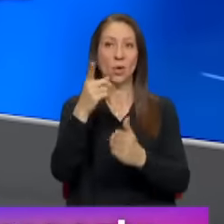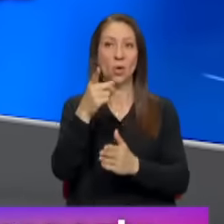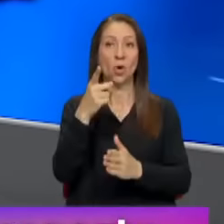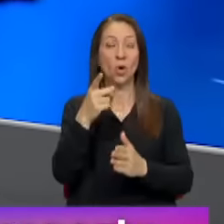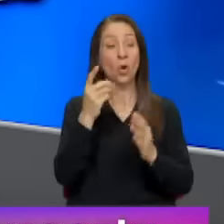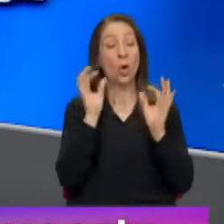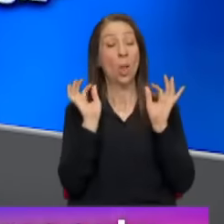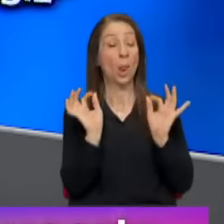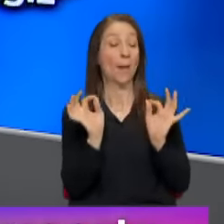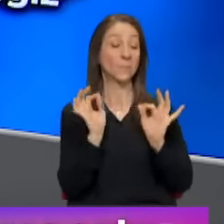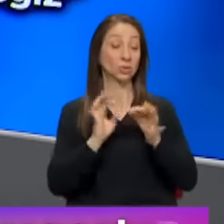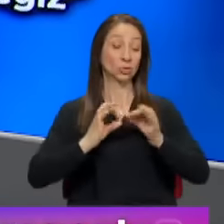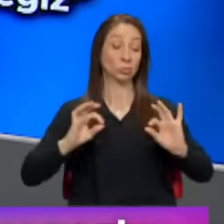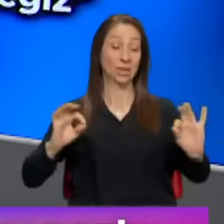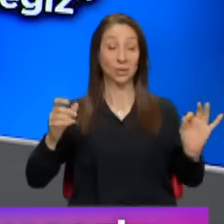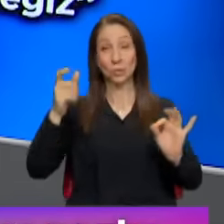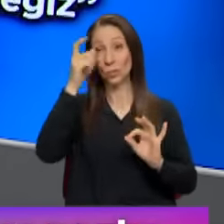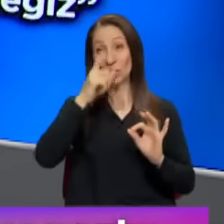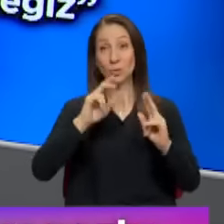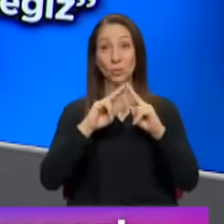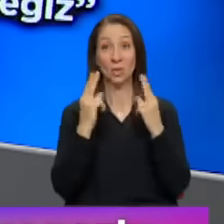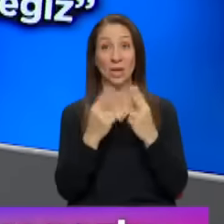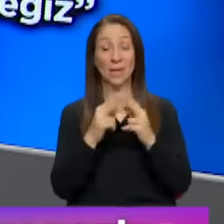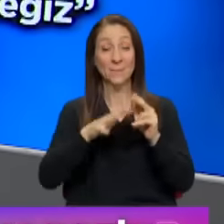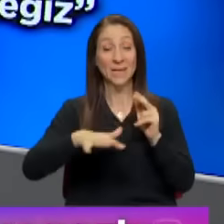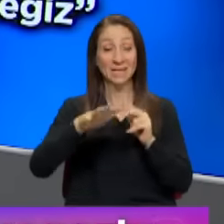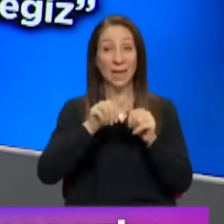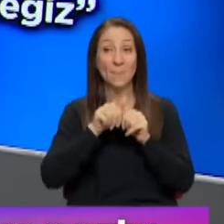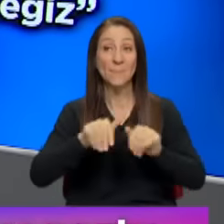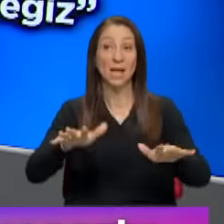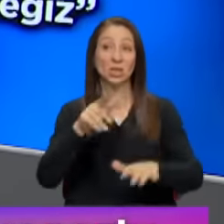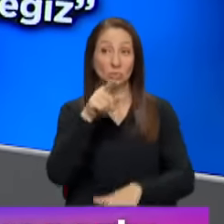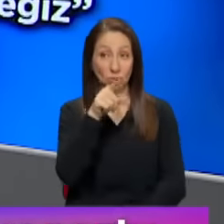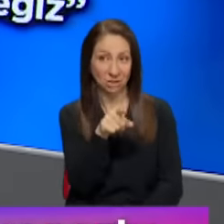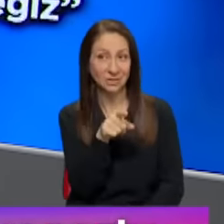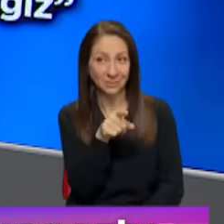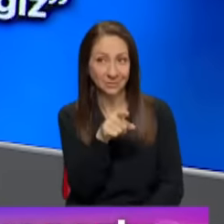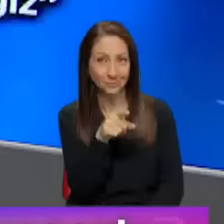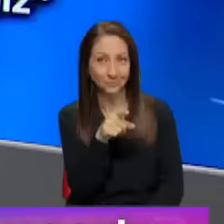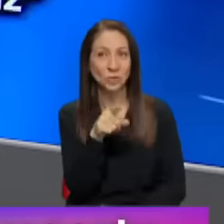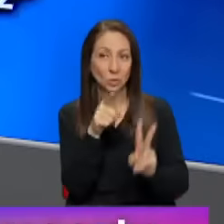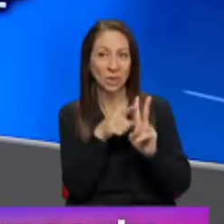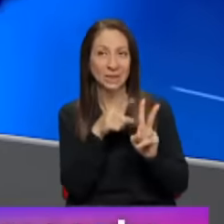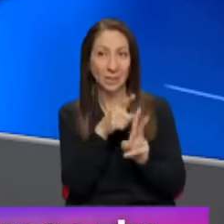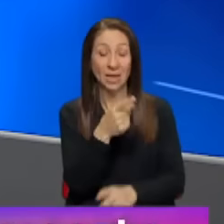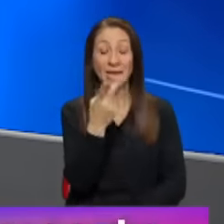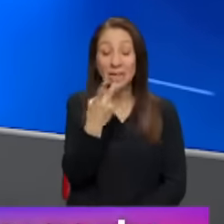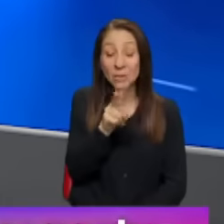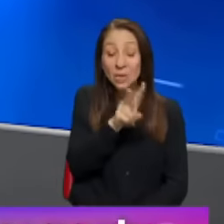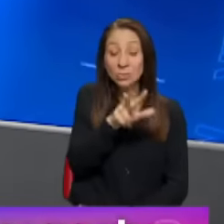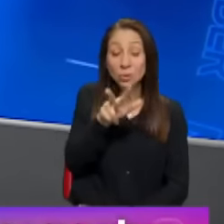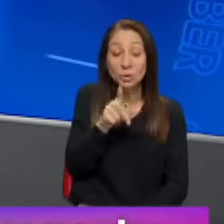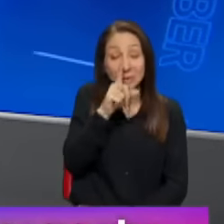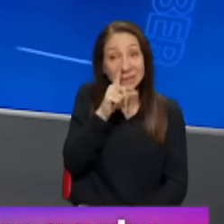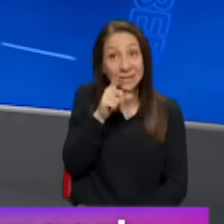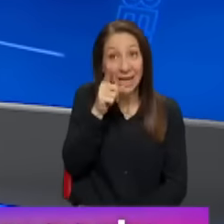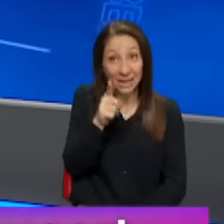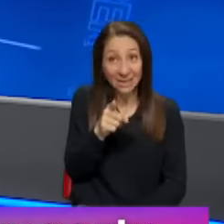özlü sözlerini Türkiye ile dünya ile piyasalarla bu şekilde paylaşmıştı Nurettin Nebati. 2023